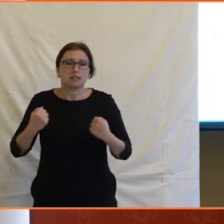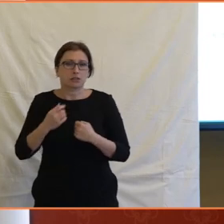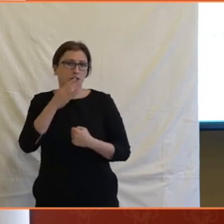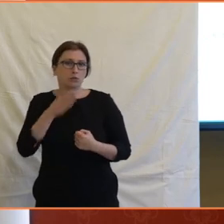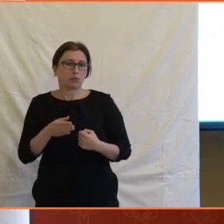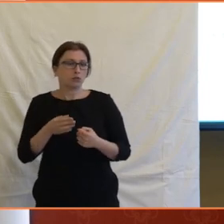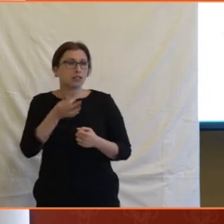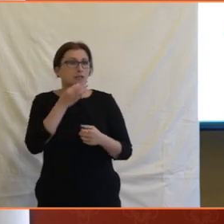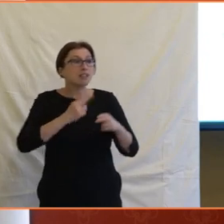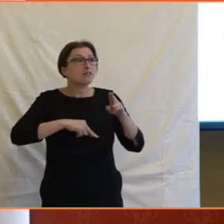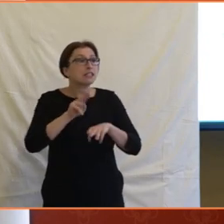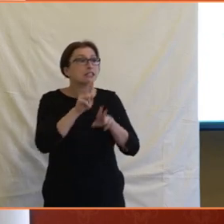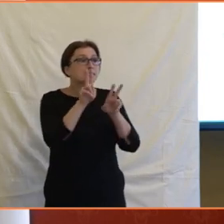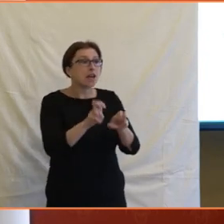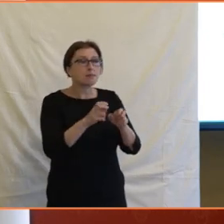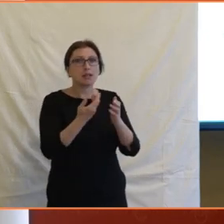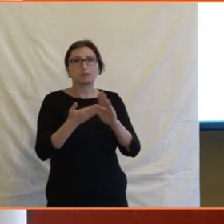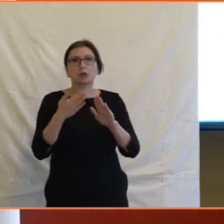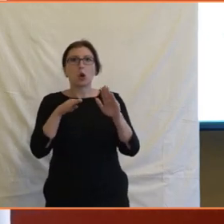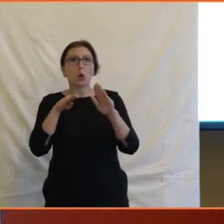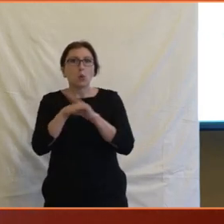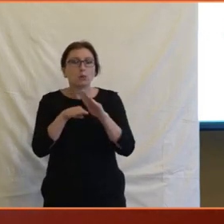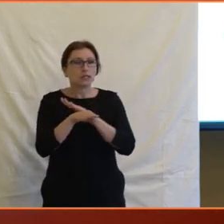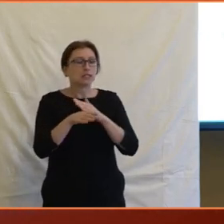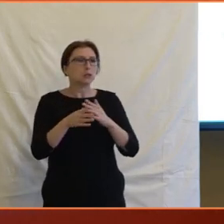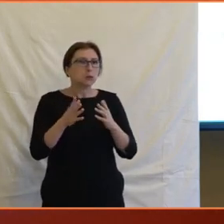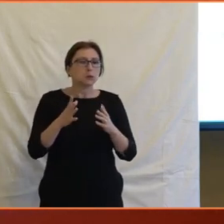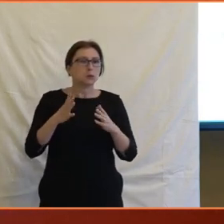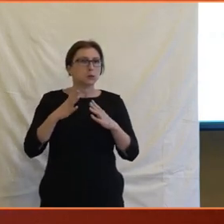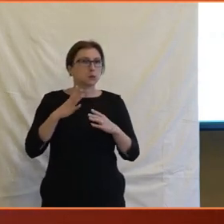budou myslet, že je víc ohrožuje, typu uprchlíci, kde oni vnímají tu